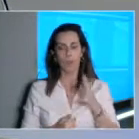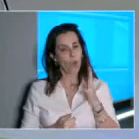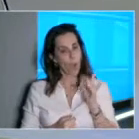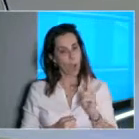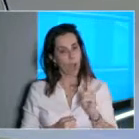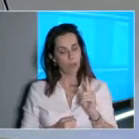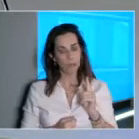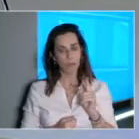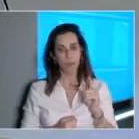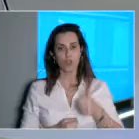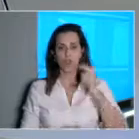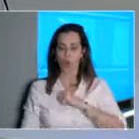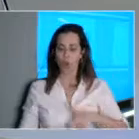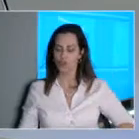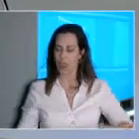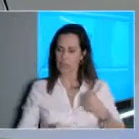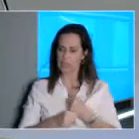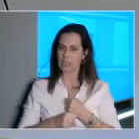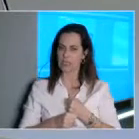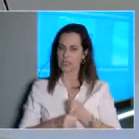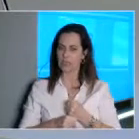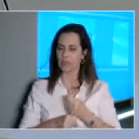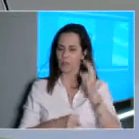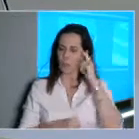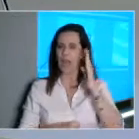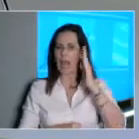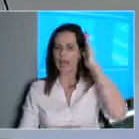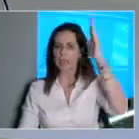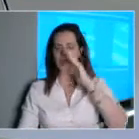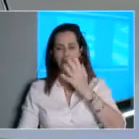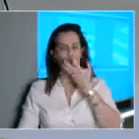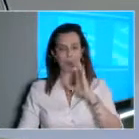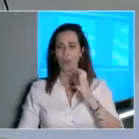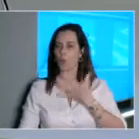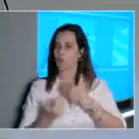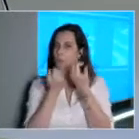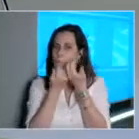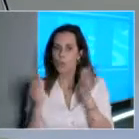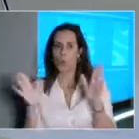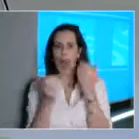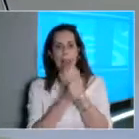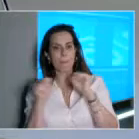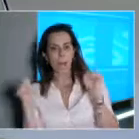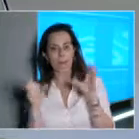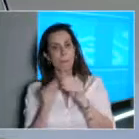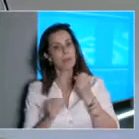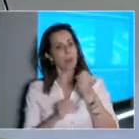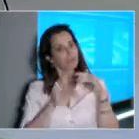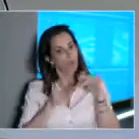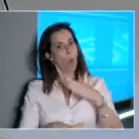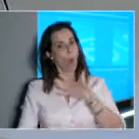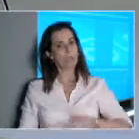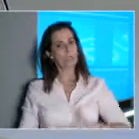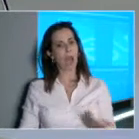יכול להיות שהוא פה ניהל מלחמה על עתיד העיר הזאת, שתהיה פתוחה, ליברלית יותר, עיר תיירות, שיבואו